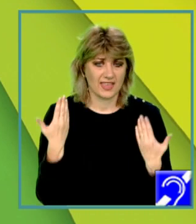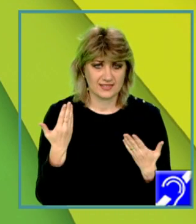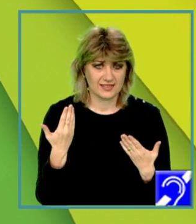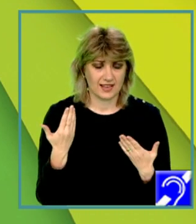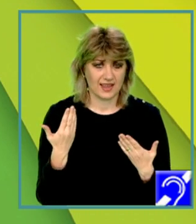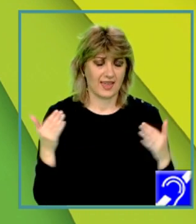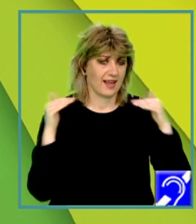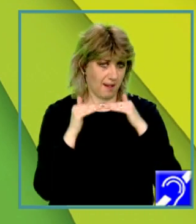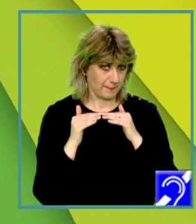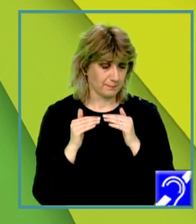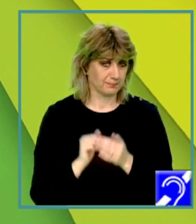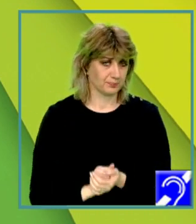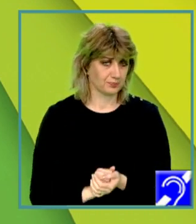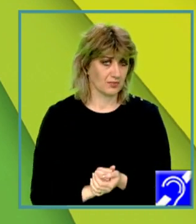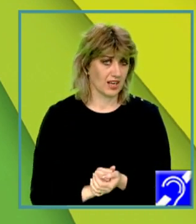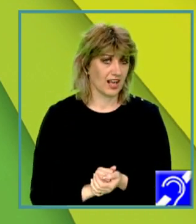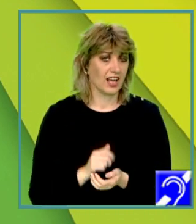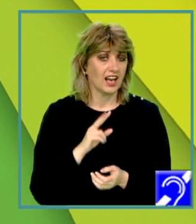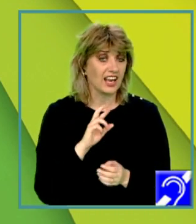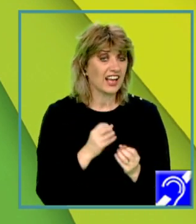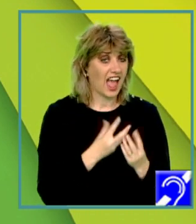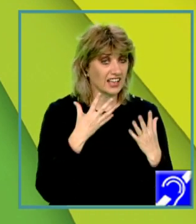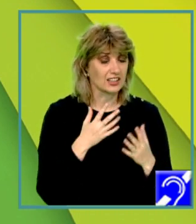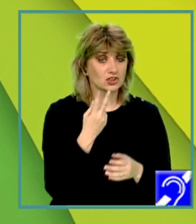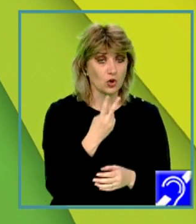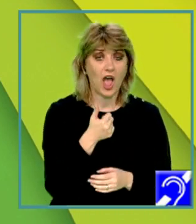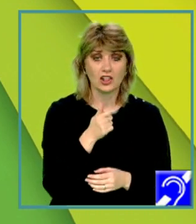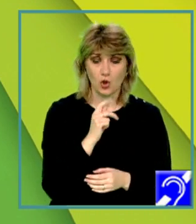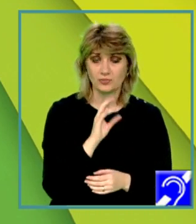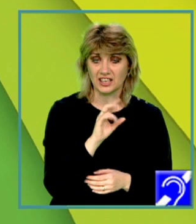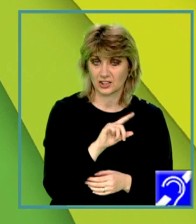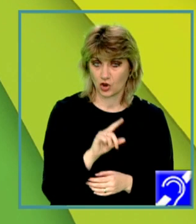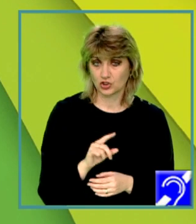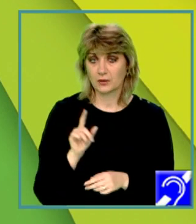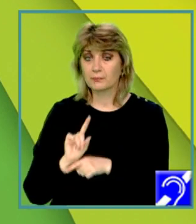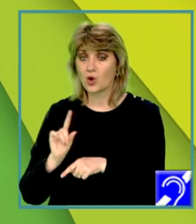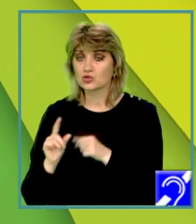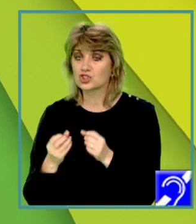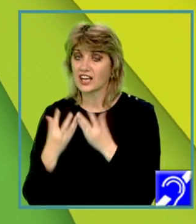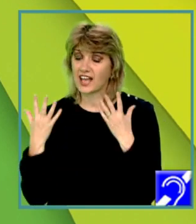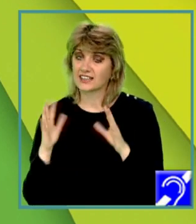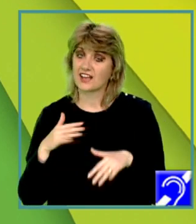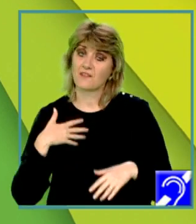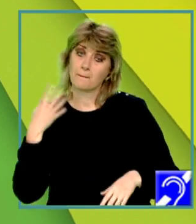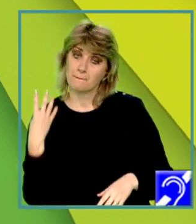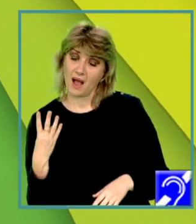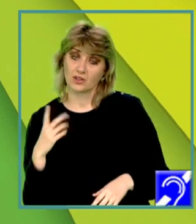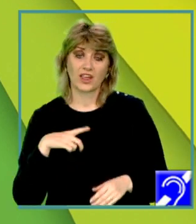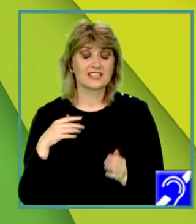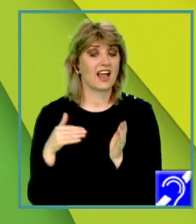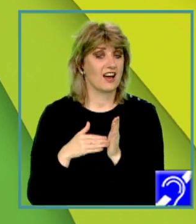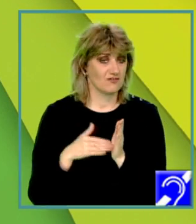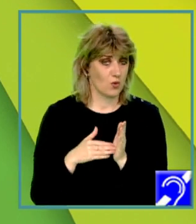egal în reactanți Avem doar doi atomi de hidrogen iar în produși de reacție avem patru deci este nevoie